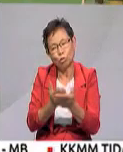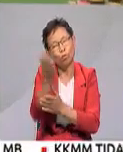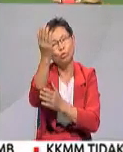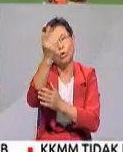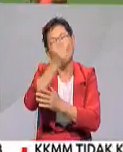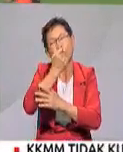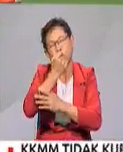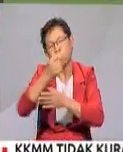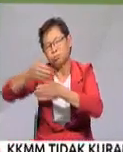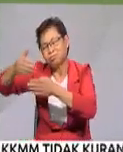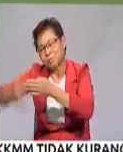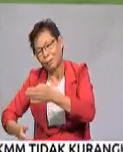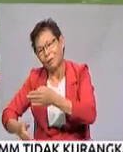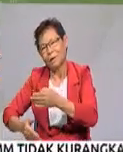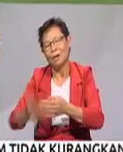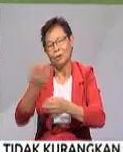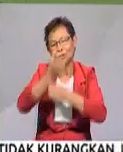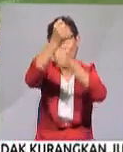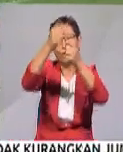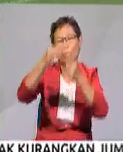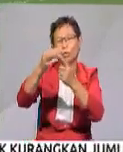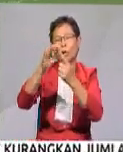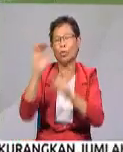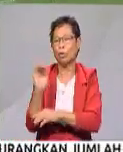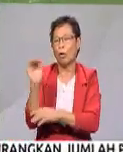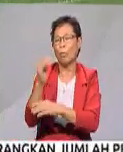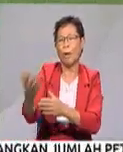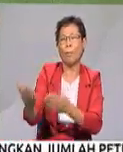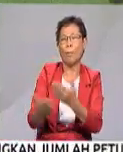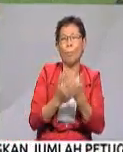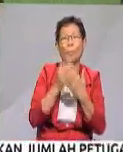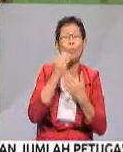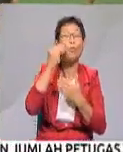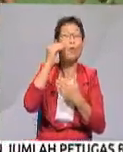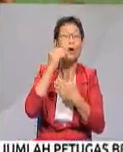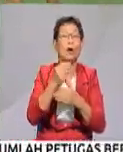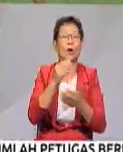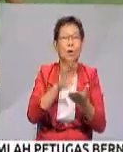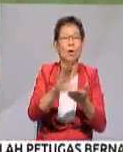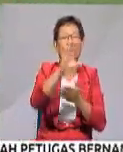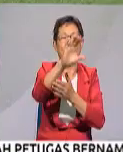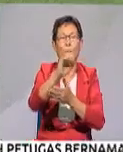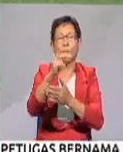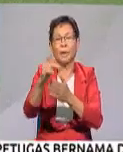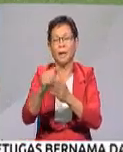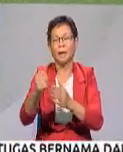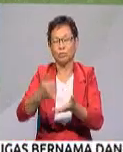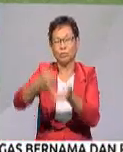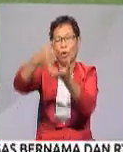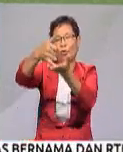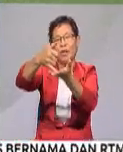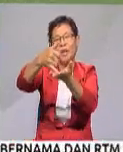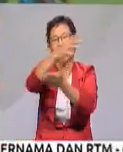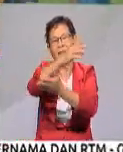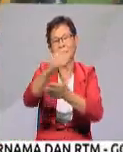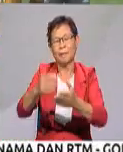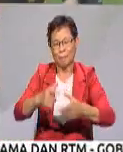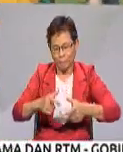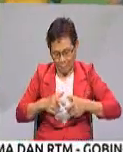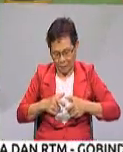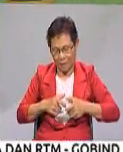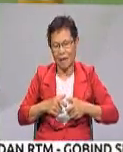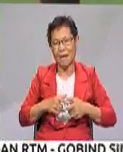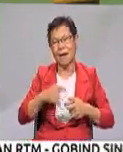membunyikan whistle penamat selaku juara utama Cobra membawa pulang hadiah wang tunai RM50,000, trofi beserta medal.